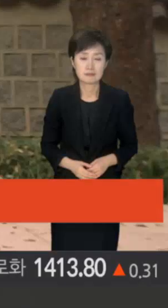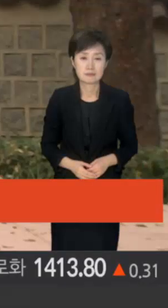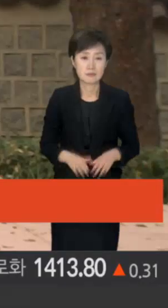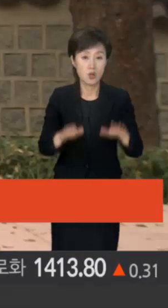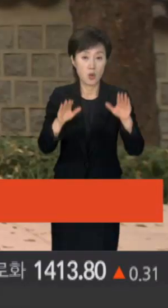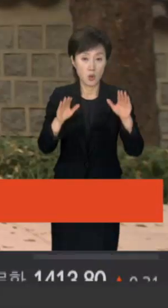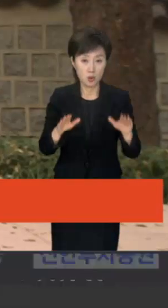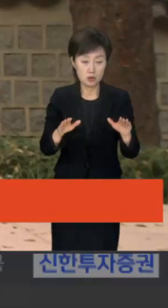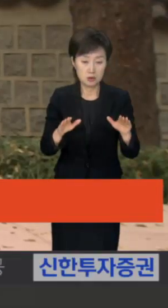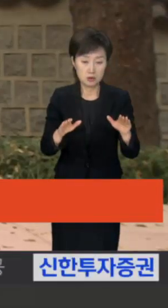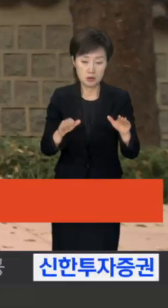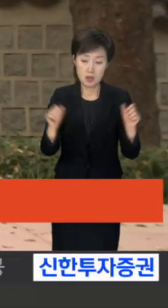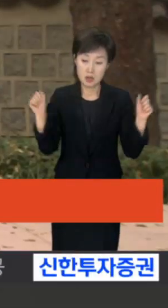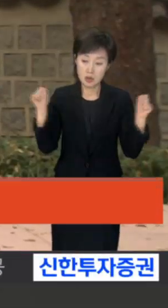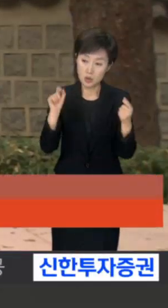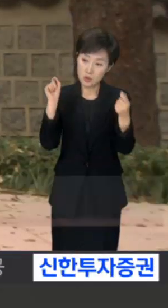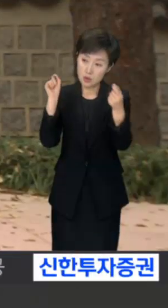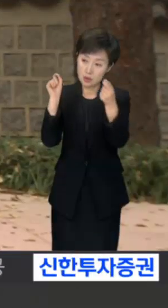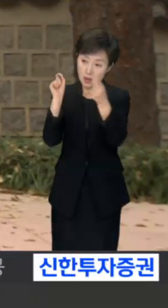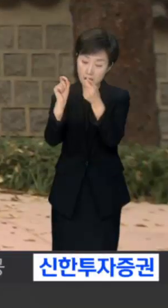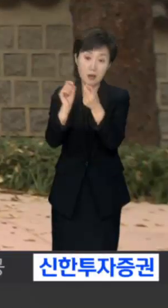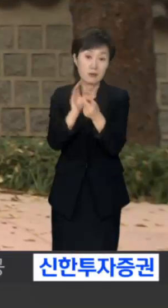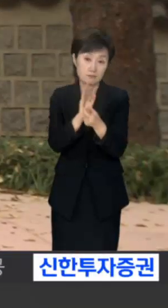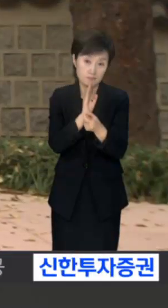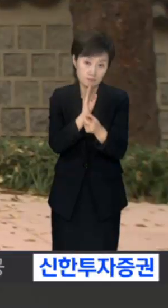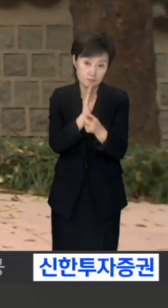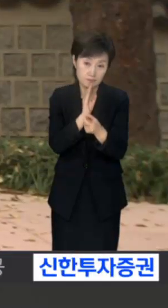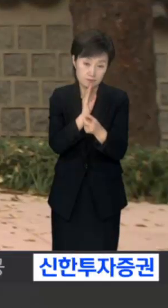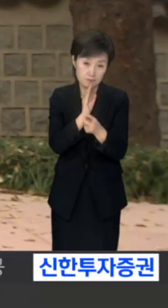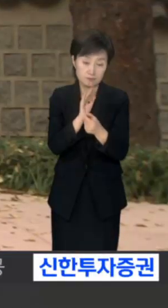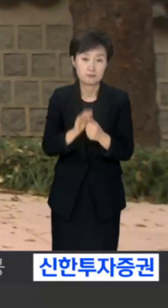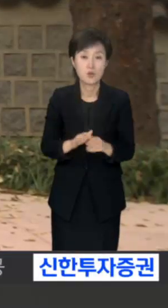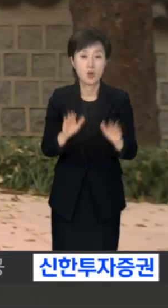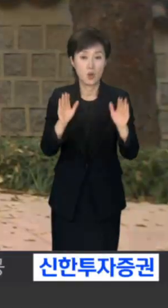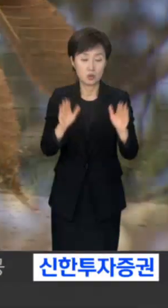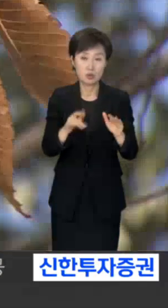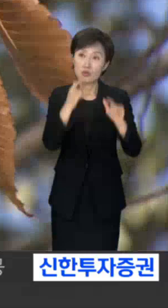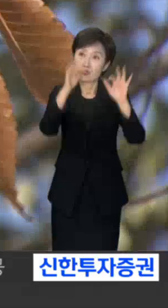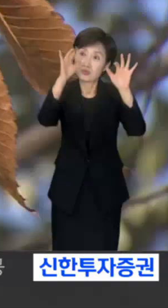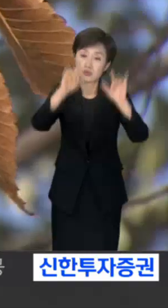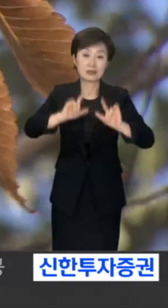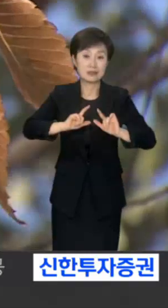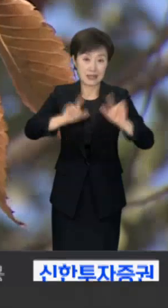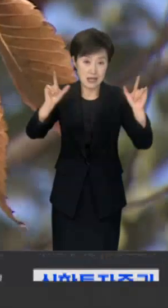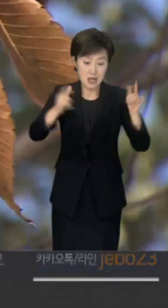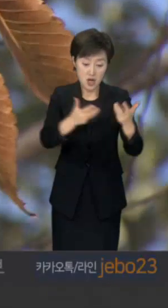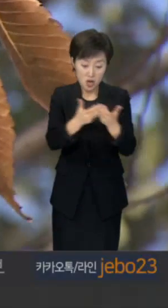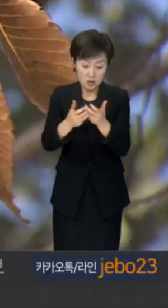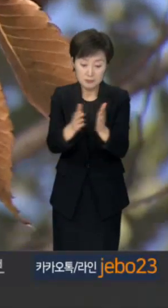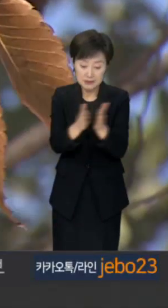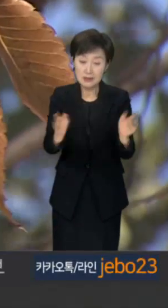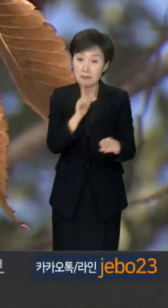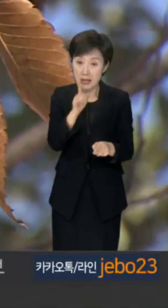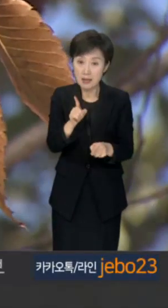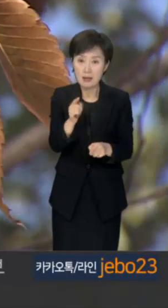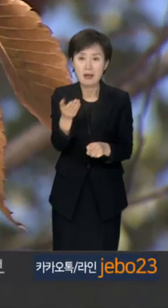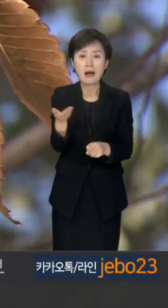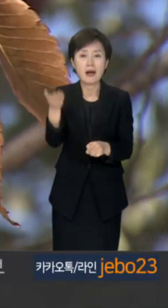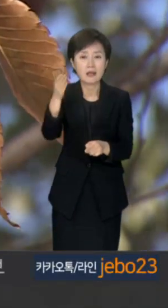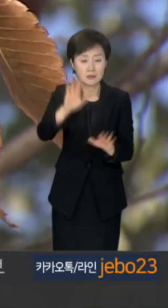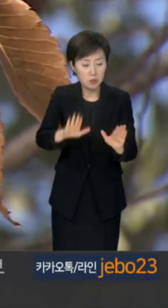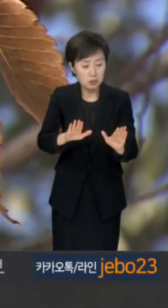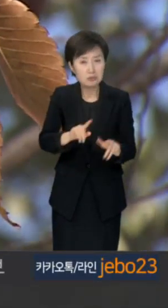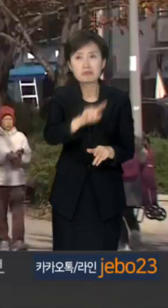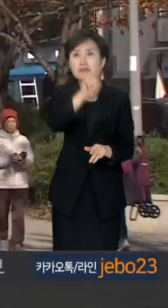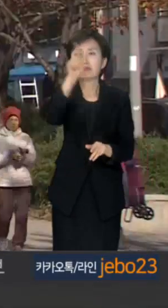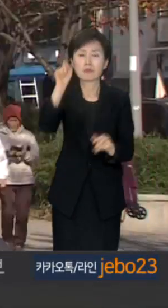네, 오늘은 어느덧 겨울의 두 번째 절기 소설입니다. 소설에는 첫 눈이 내리고 살얼음이 얼기 시작한다고 하는데요. 하지만